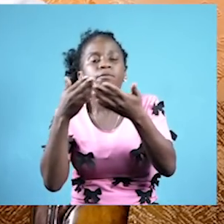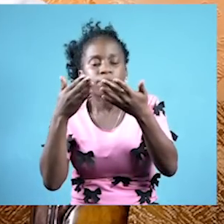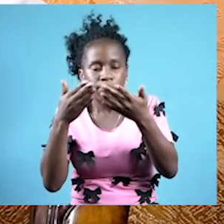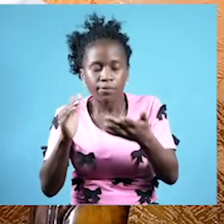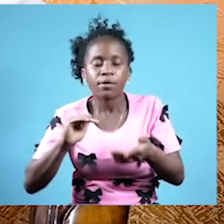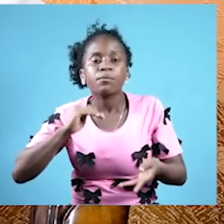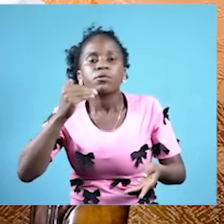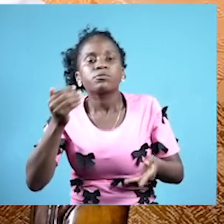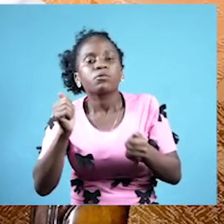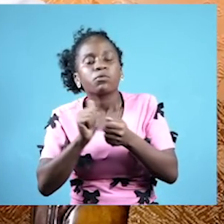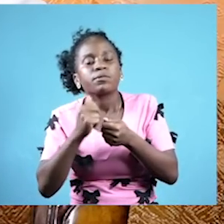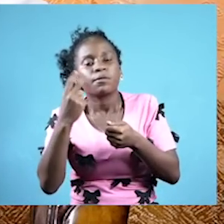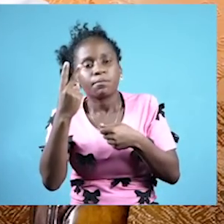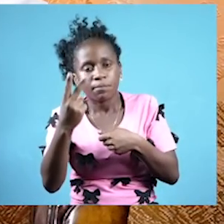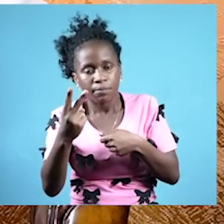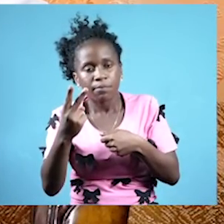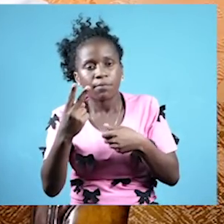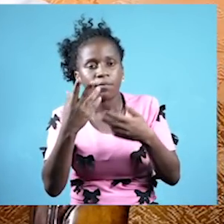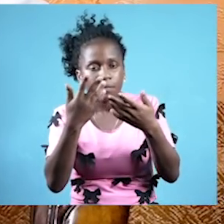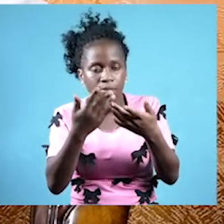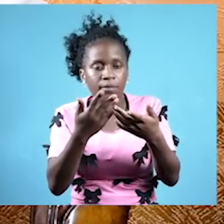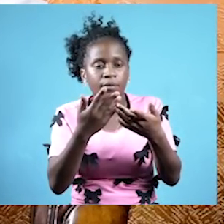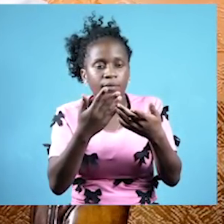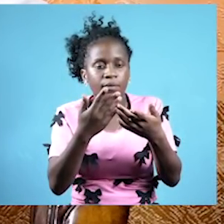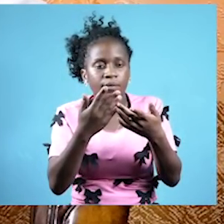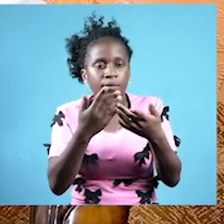alisema anaiondoa kesi.